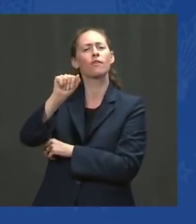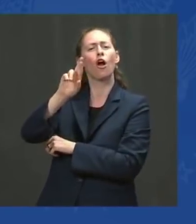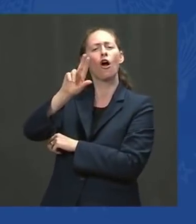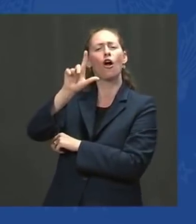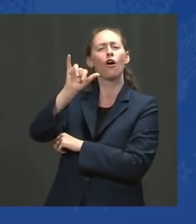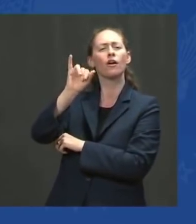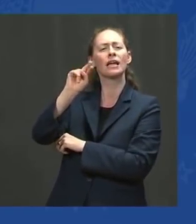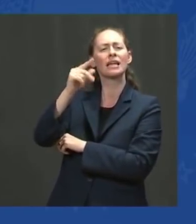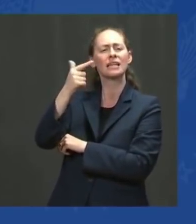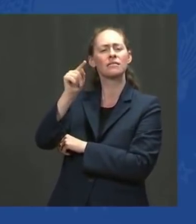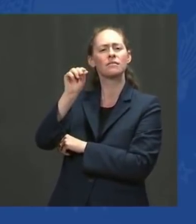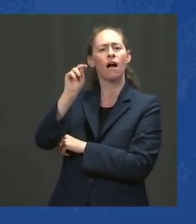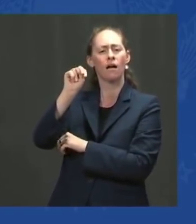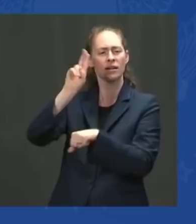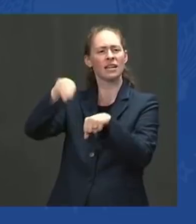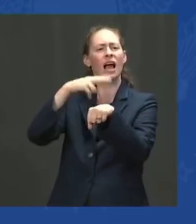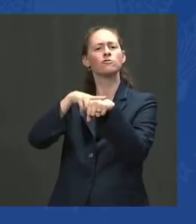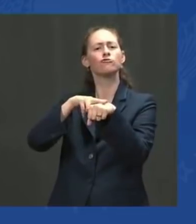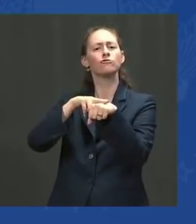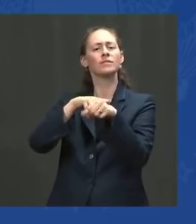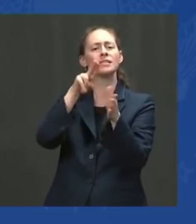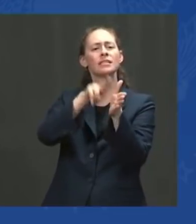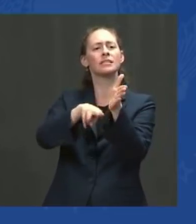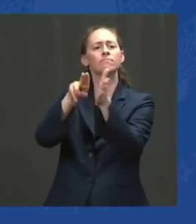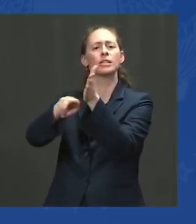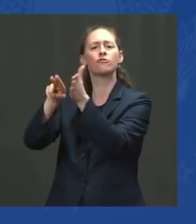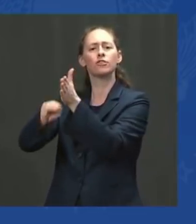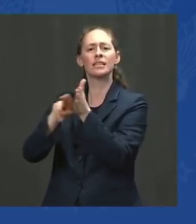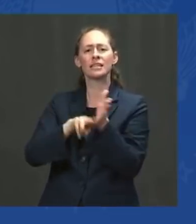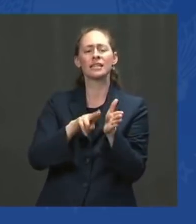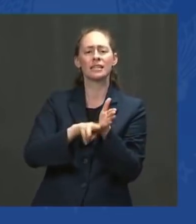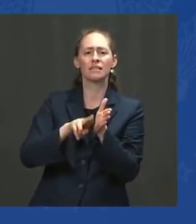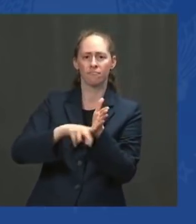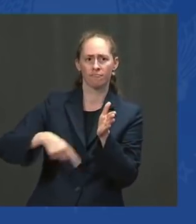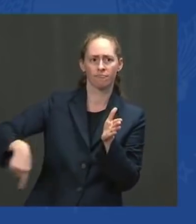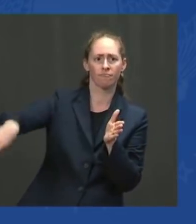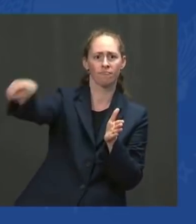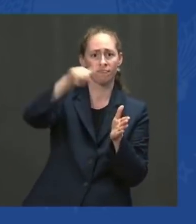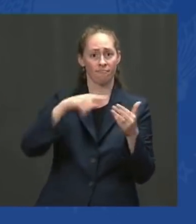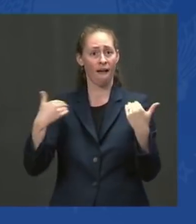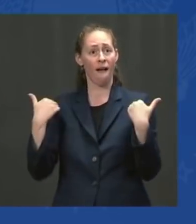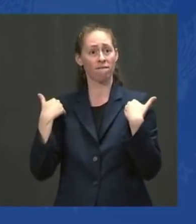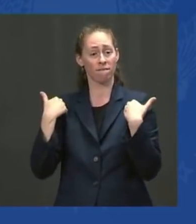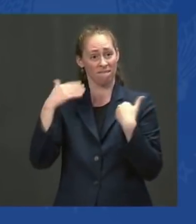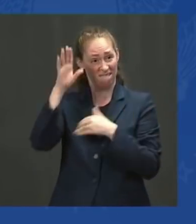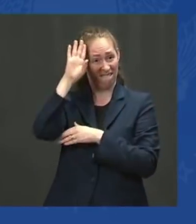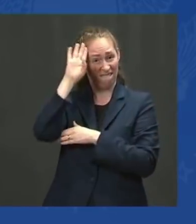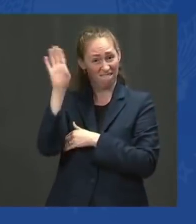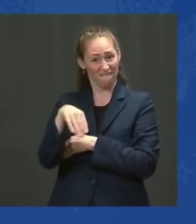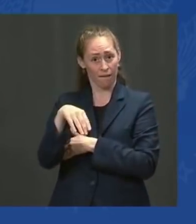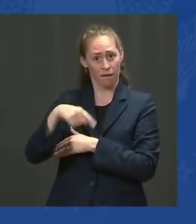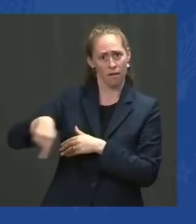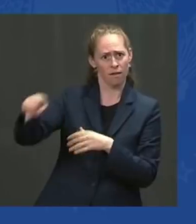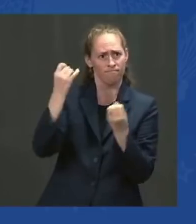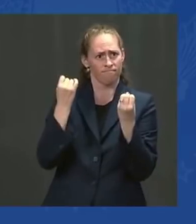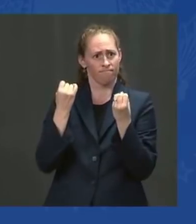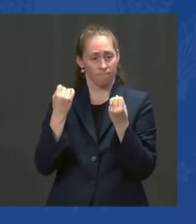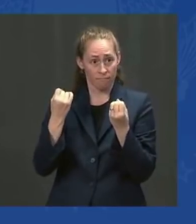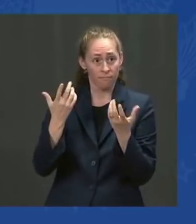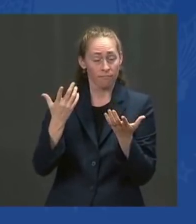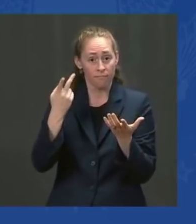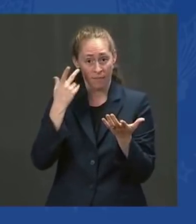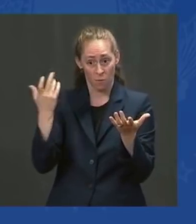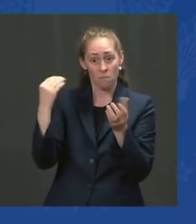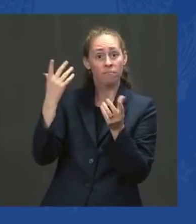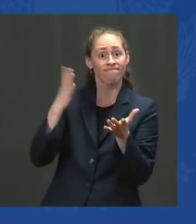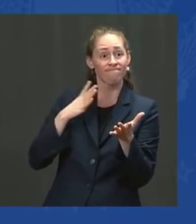的。但是，如果把这个事情的责任真的就全部放在拜登的身上，也与